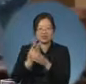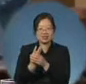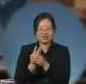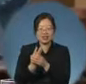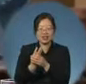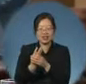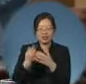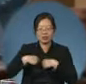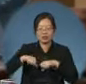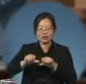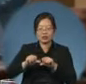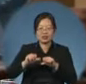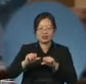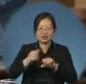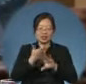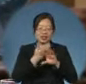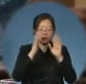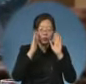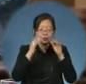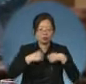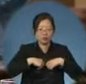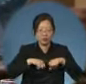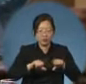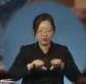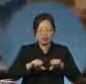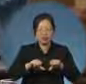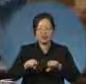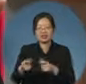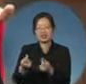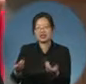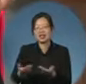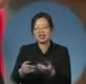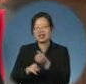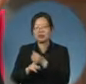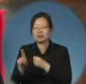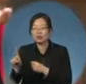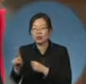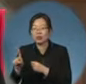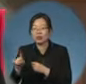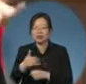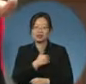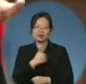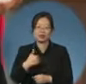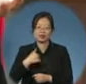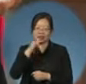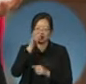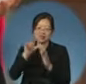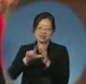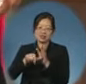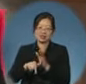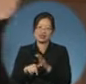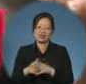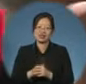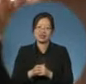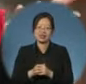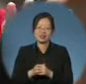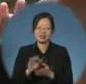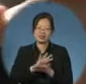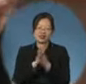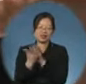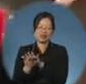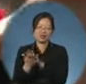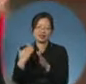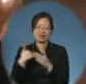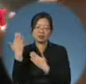하잖아요 아 그것이 뭘 의미하는지 친구들은 어떤 여유 있을 때 전환을 하는